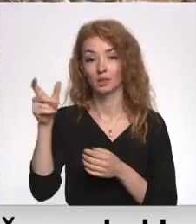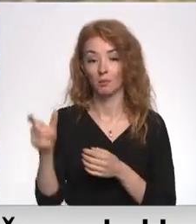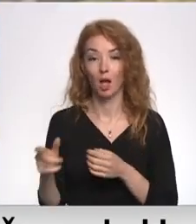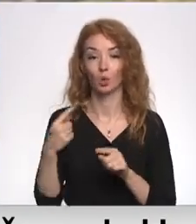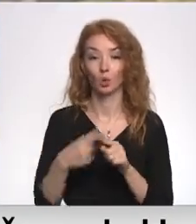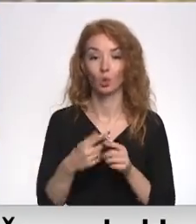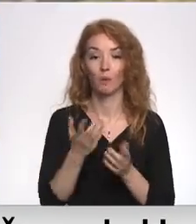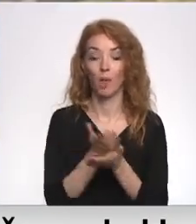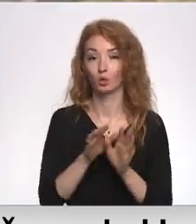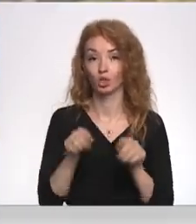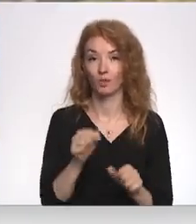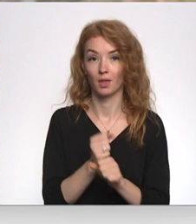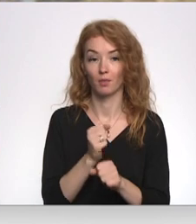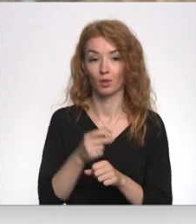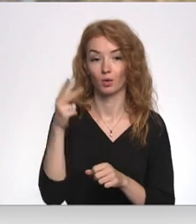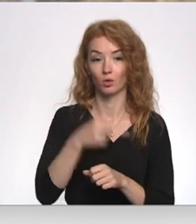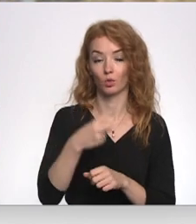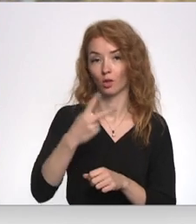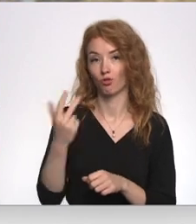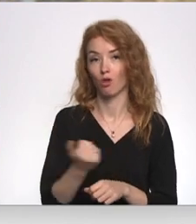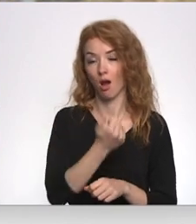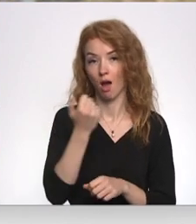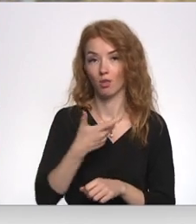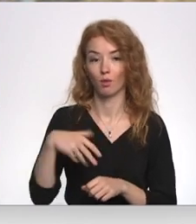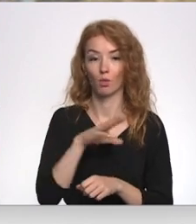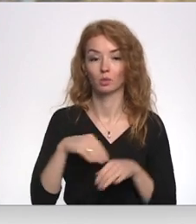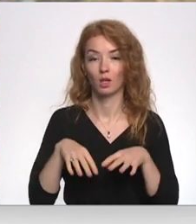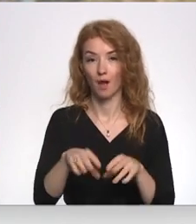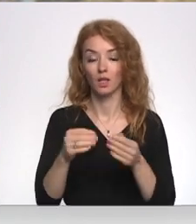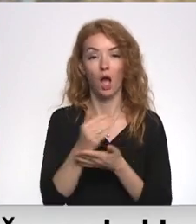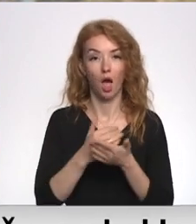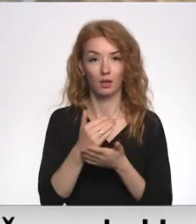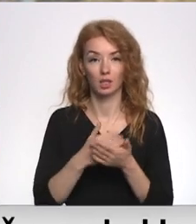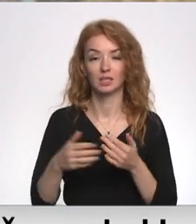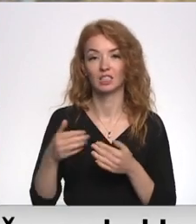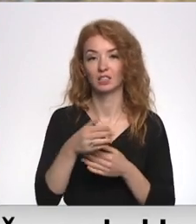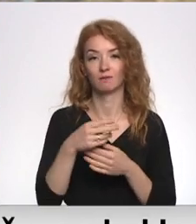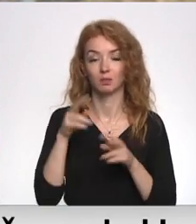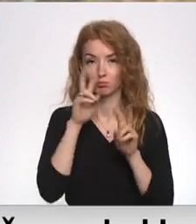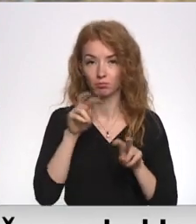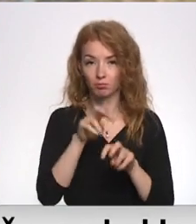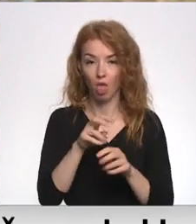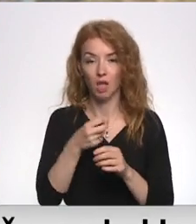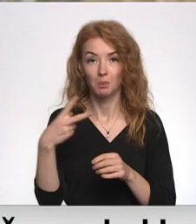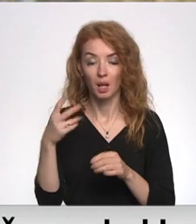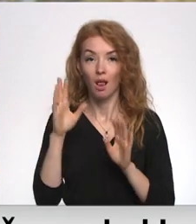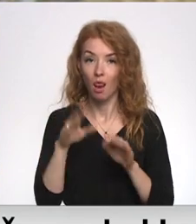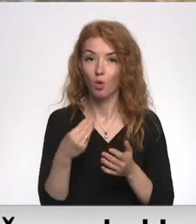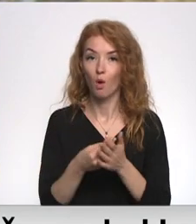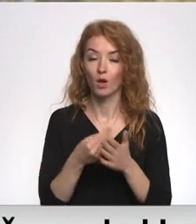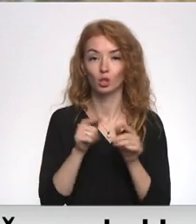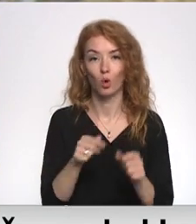ekspertiem. Noslēdzoties šiem darbiem 2023. Gadā, mums ir jāveic atkārtot zivsaimnieciskā ekspertīze, lai novērtētu šo te